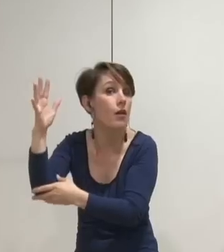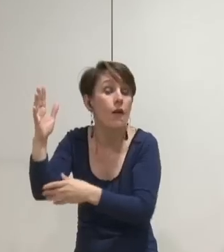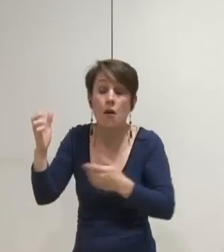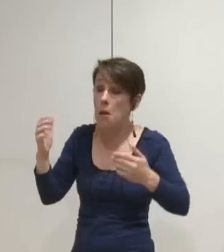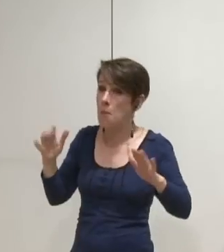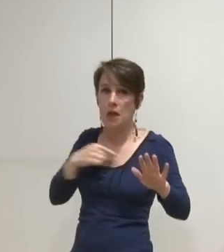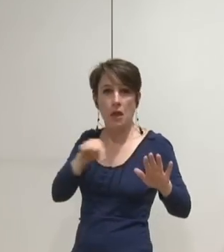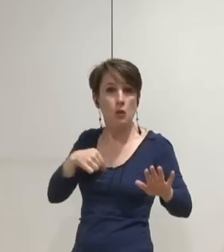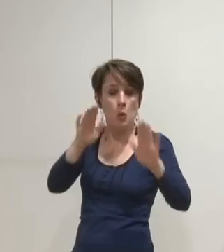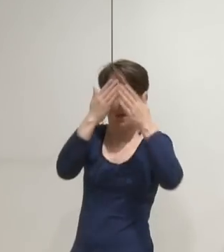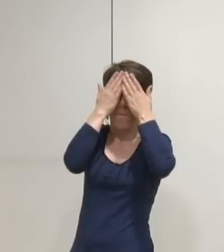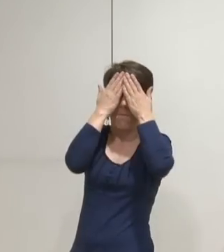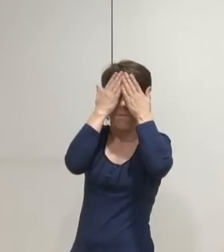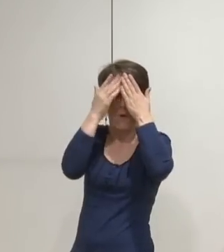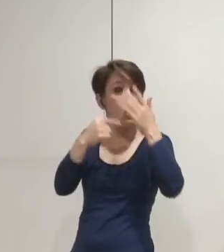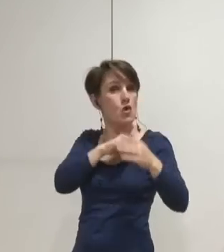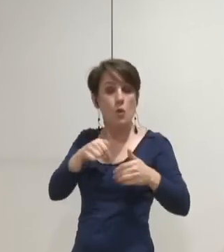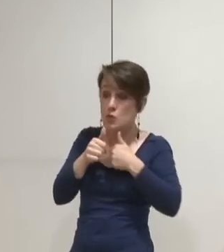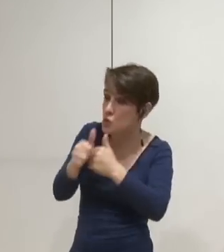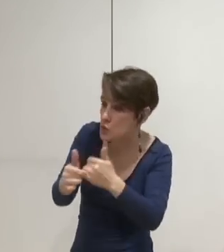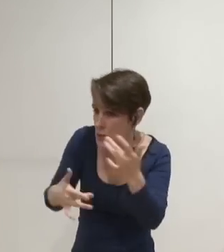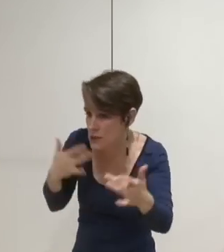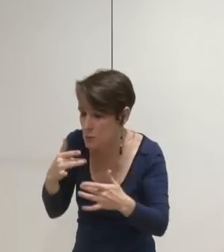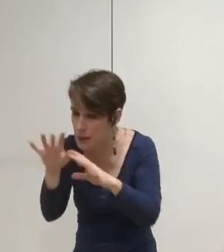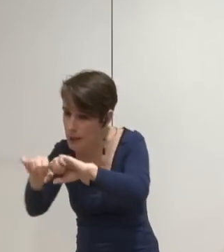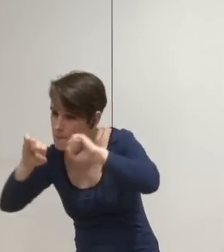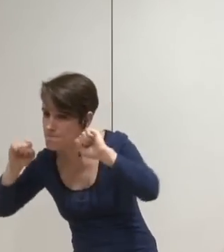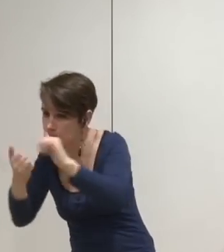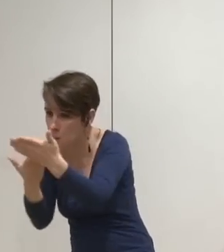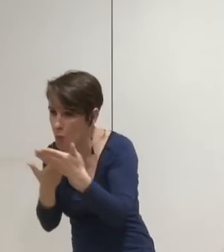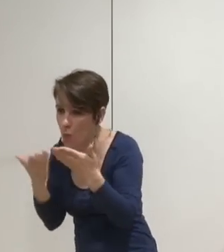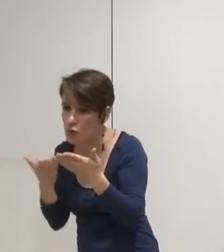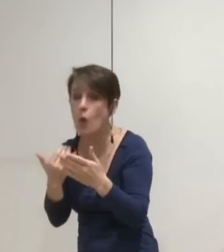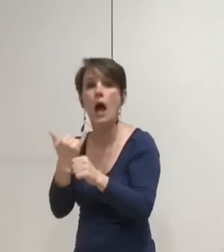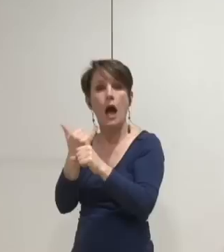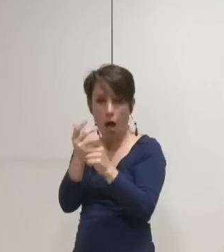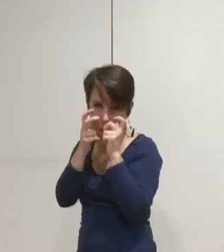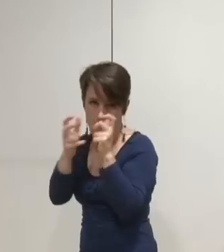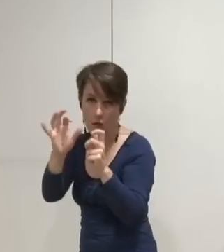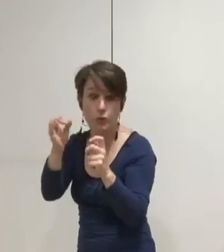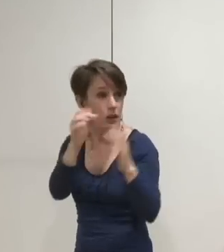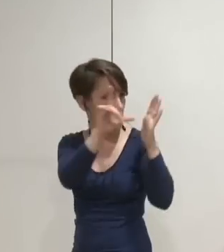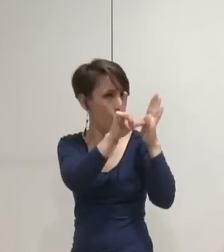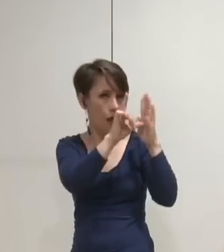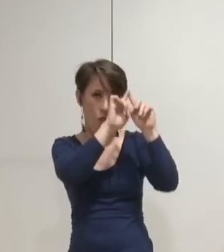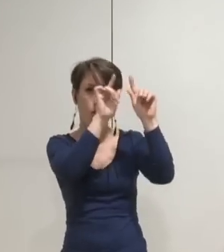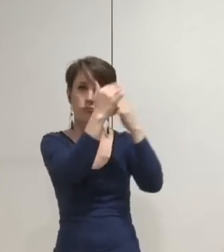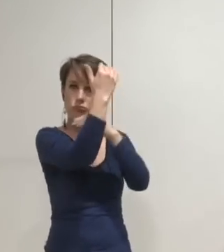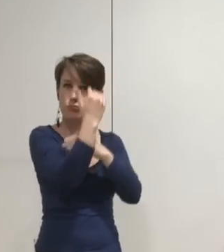et le spectacle et c'est bien pour ça que que la loi a prévu une disposition spéciale pour cela vous avez votre